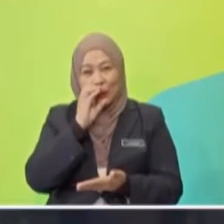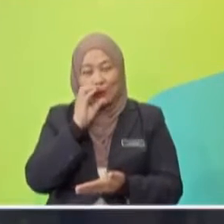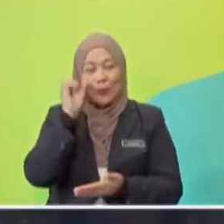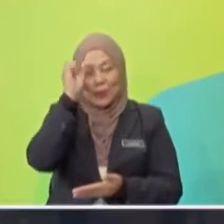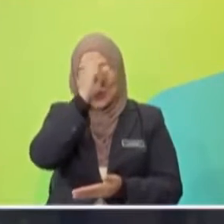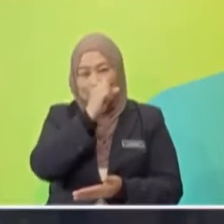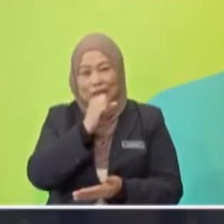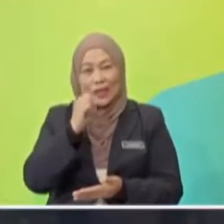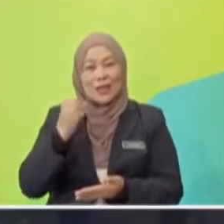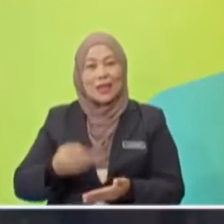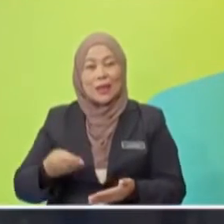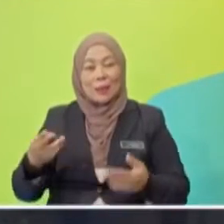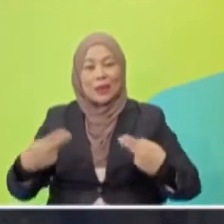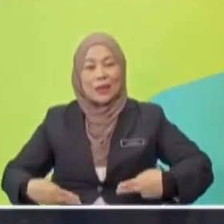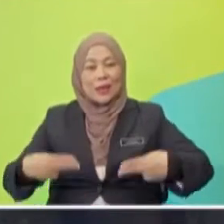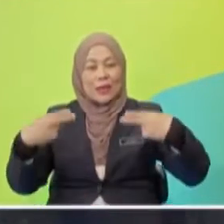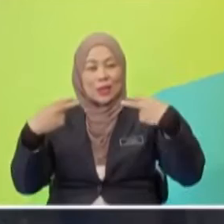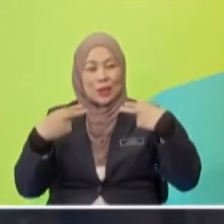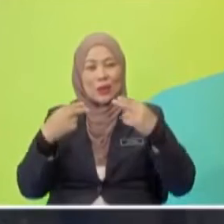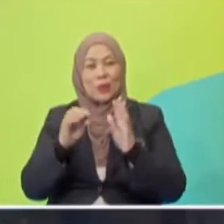yang kedua oke